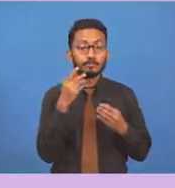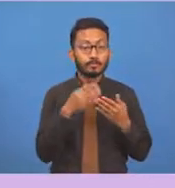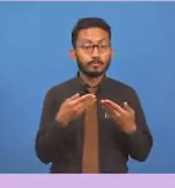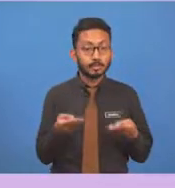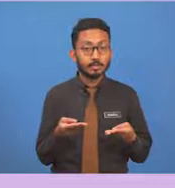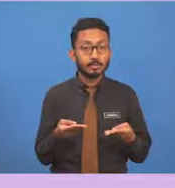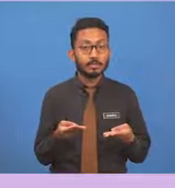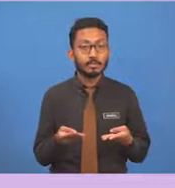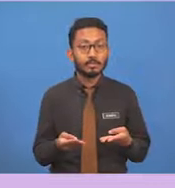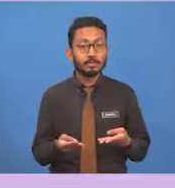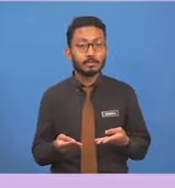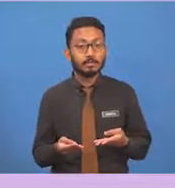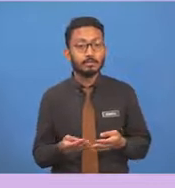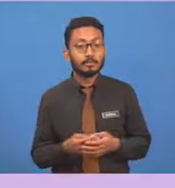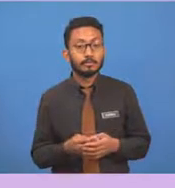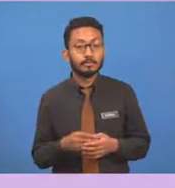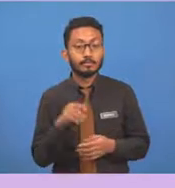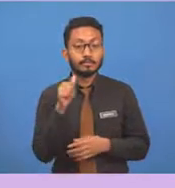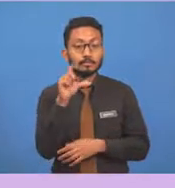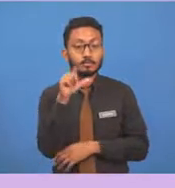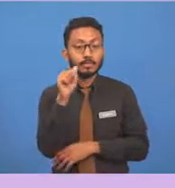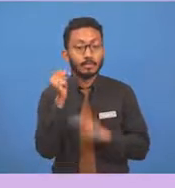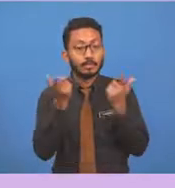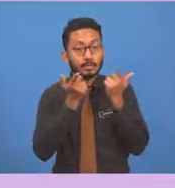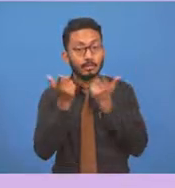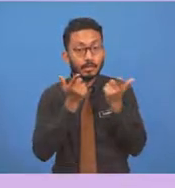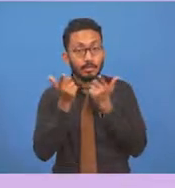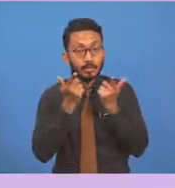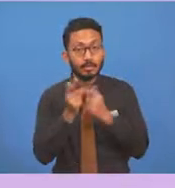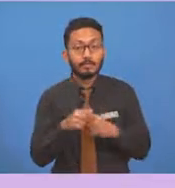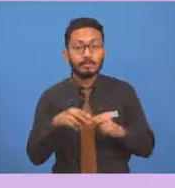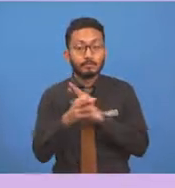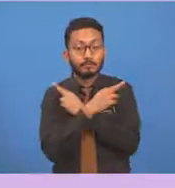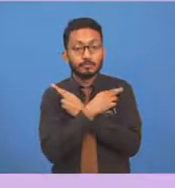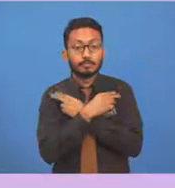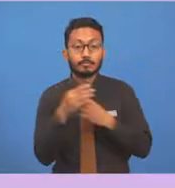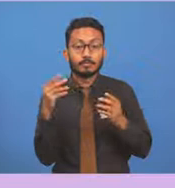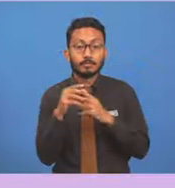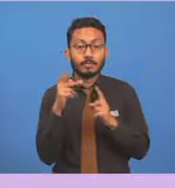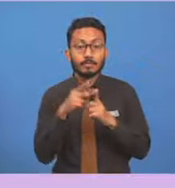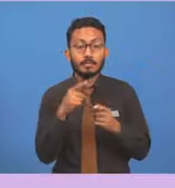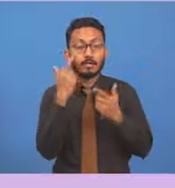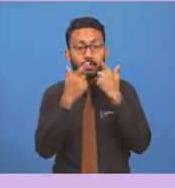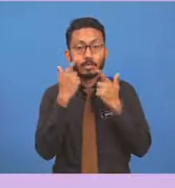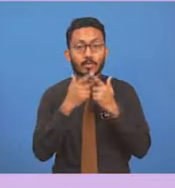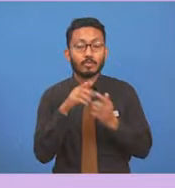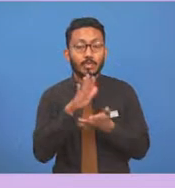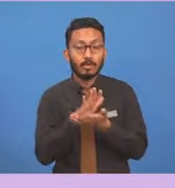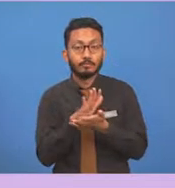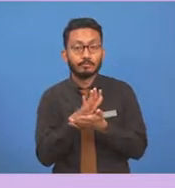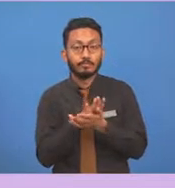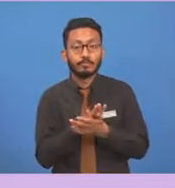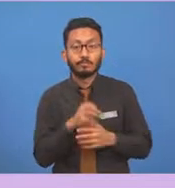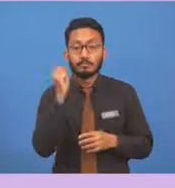mesra kepada pelawat sekolah. 3. Sikap menghormati warga sekolah merupakan amalan